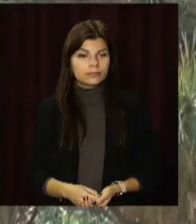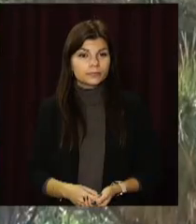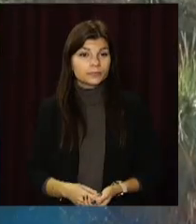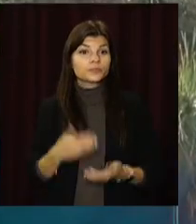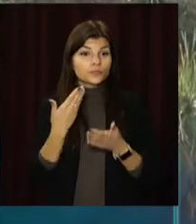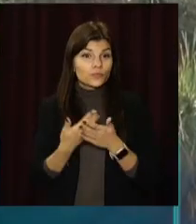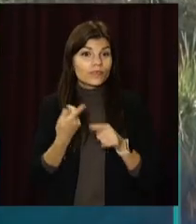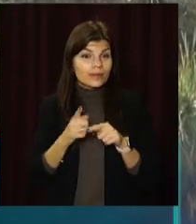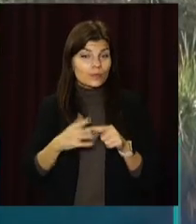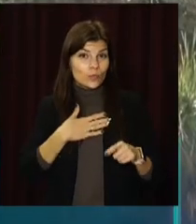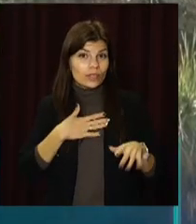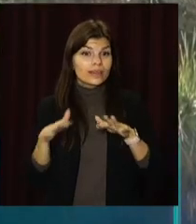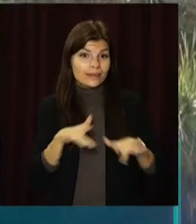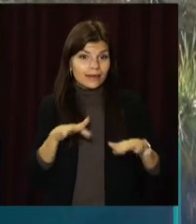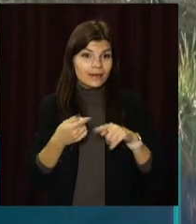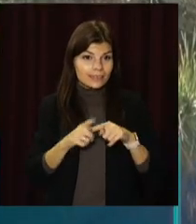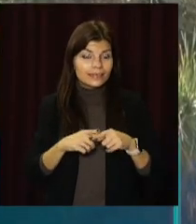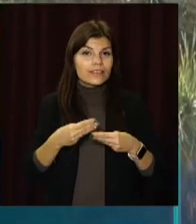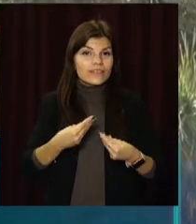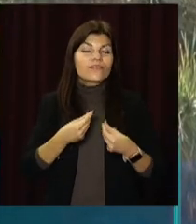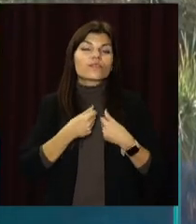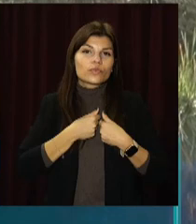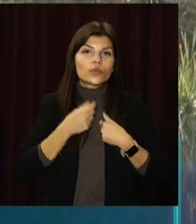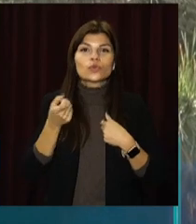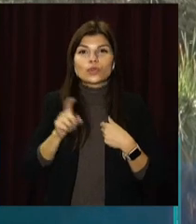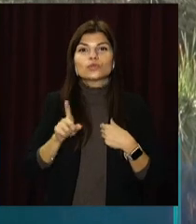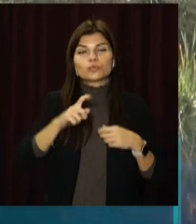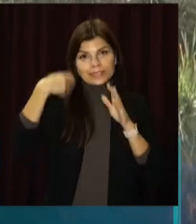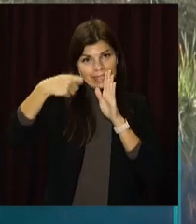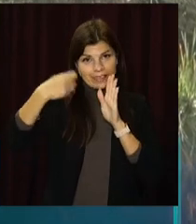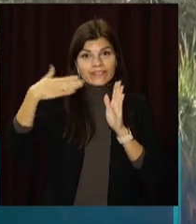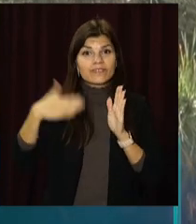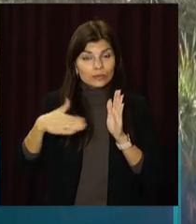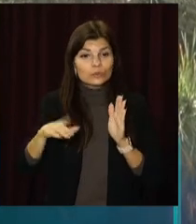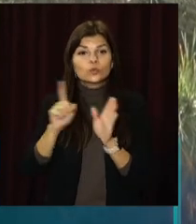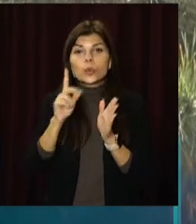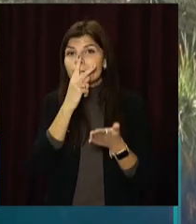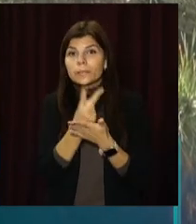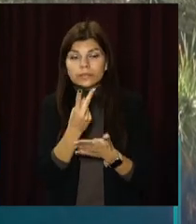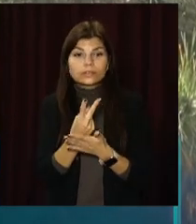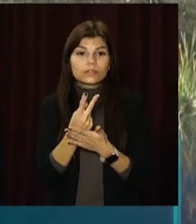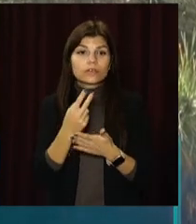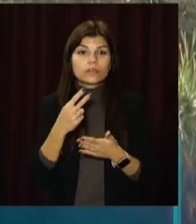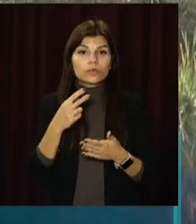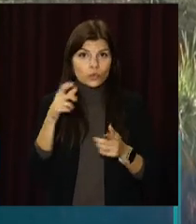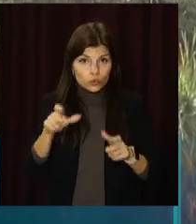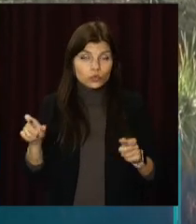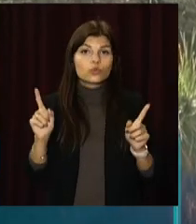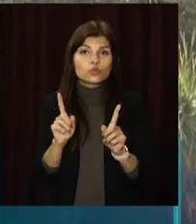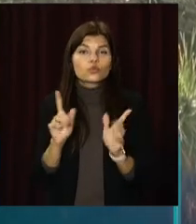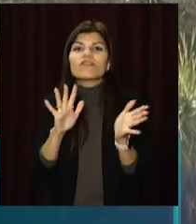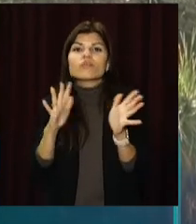Ось ця моя діяльність і надихнула мене на те, щоб зняти відео, щоб показати наочно людям,